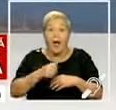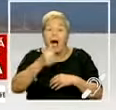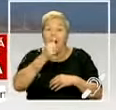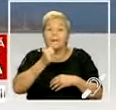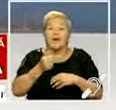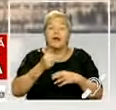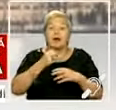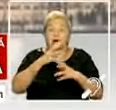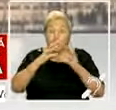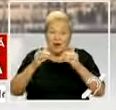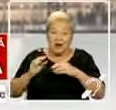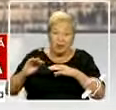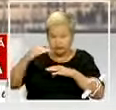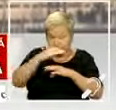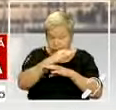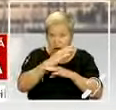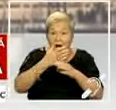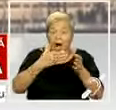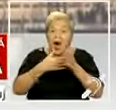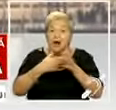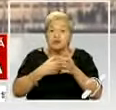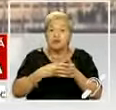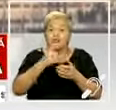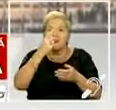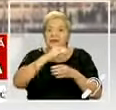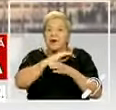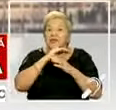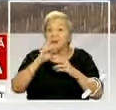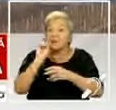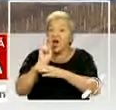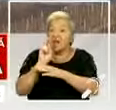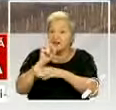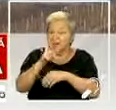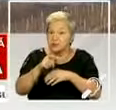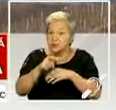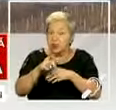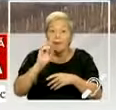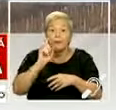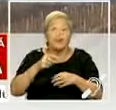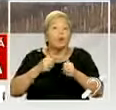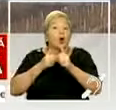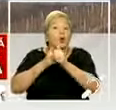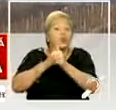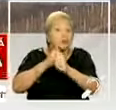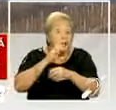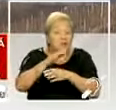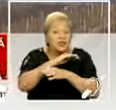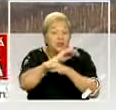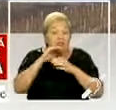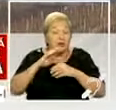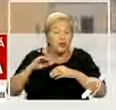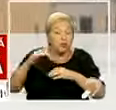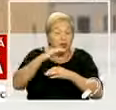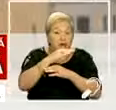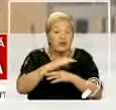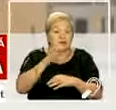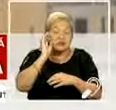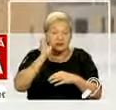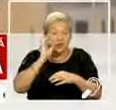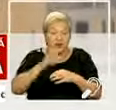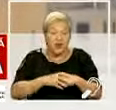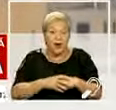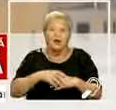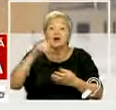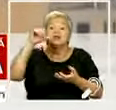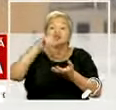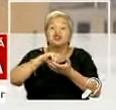anunță că în zonă a fost atinsă prima treaptă de avertizare, ceea ce înseamnă o monitorizare strictă a nivelurilor Dunării, mai ales în bazinul special al centralei de la